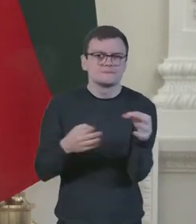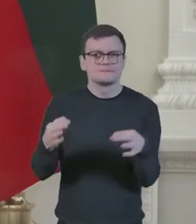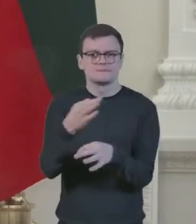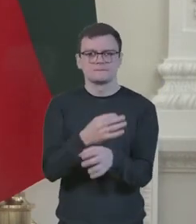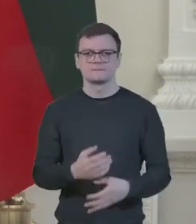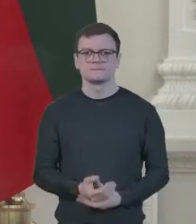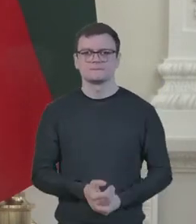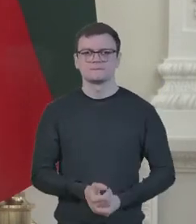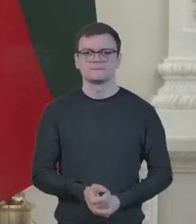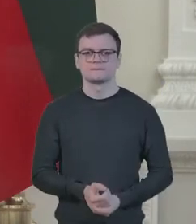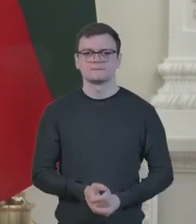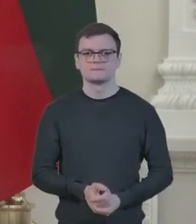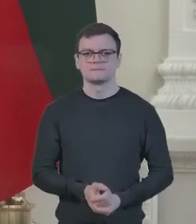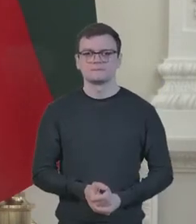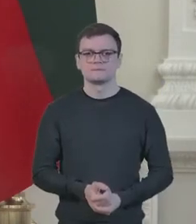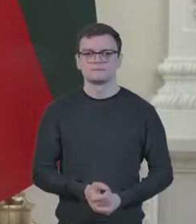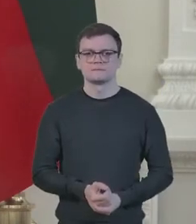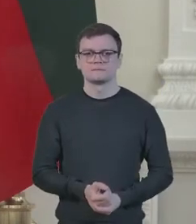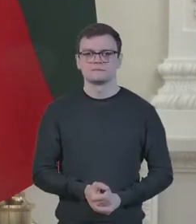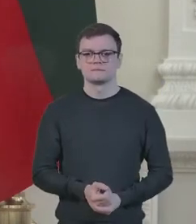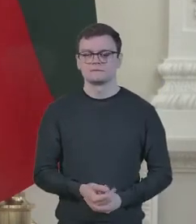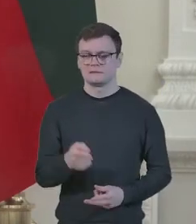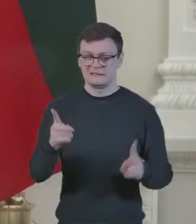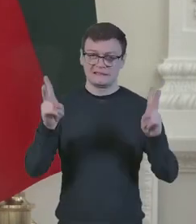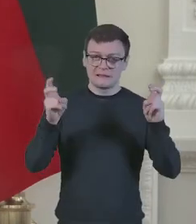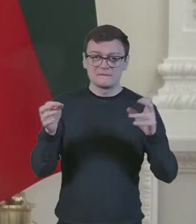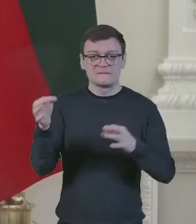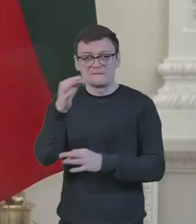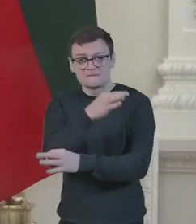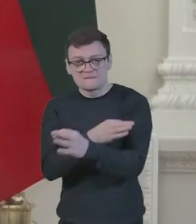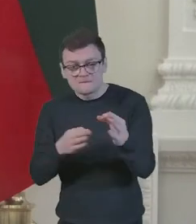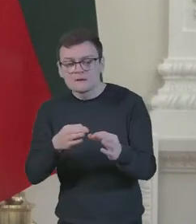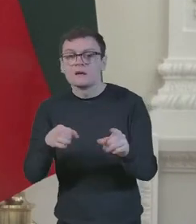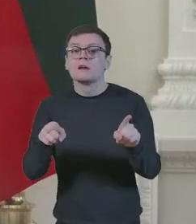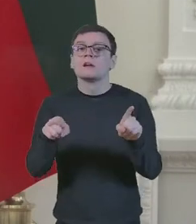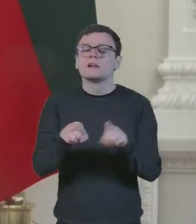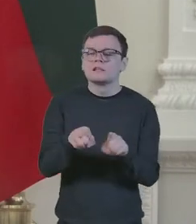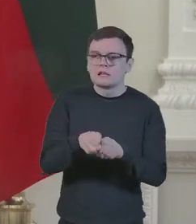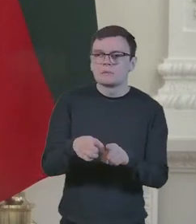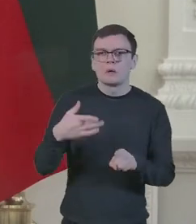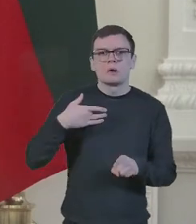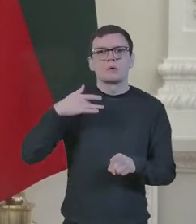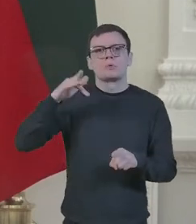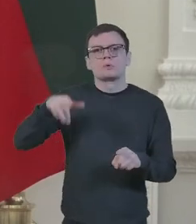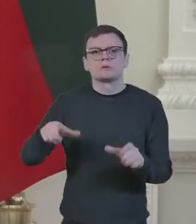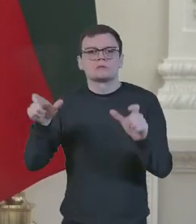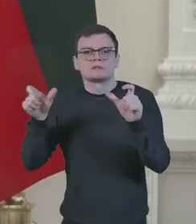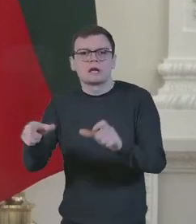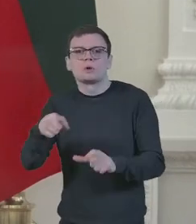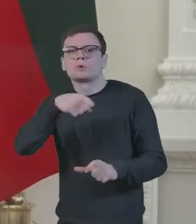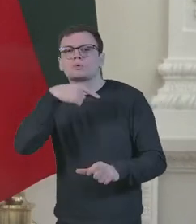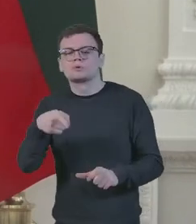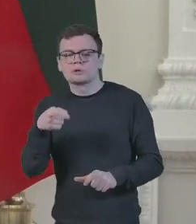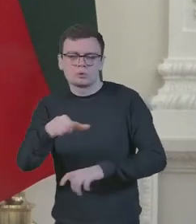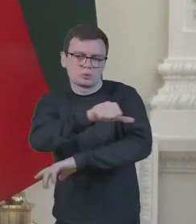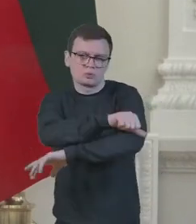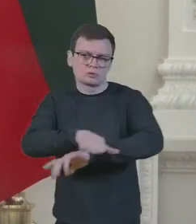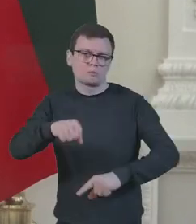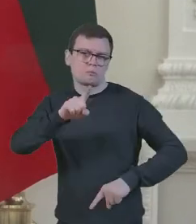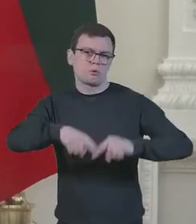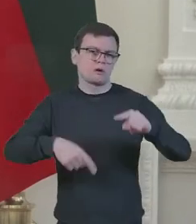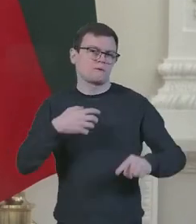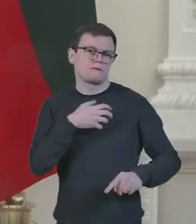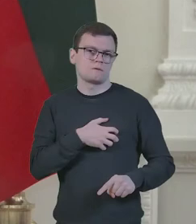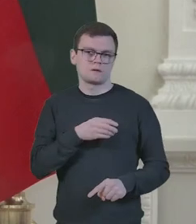klausimas kartu su sankcijų Rusijai griežtinimu yra vienas iš prioritetinių mūsų užsienio politikos klausimų, konkrečiai